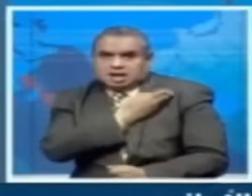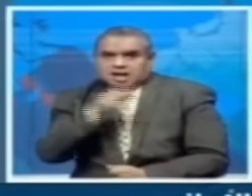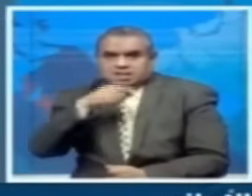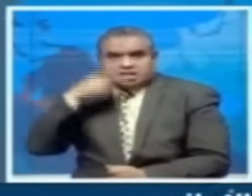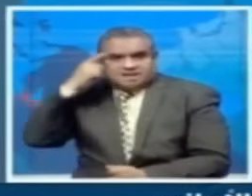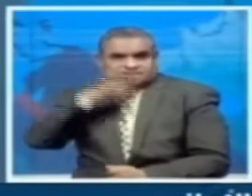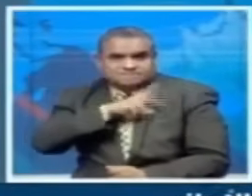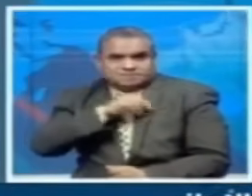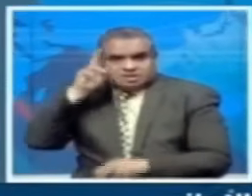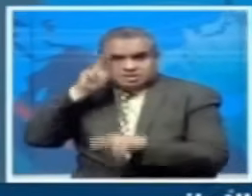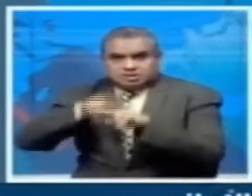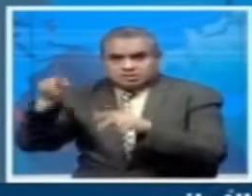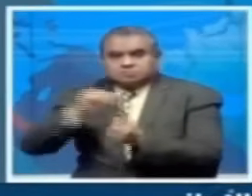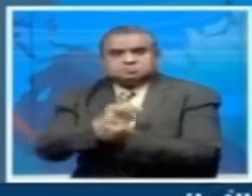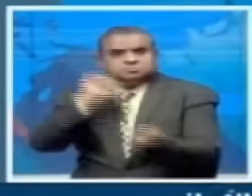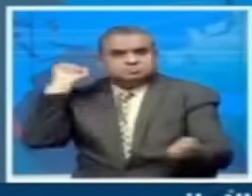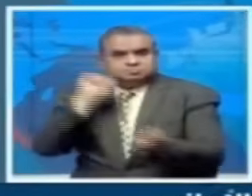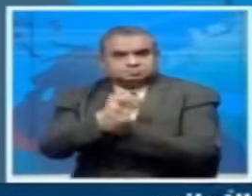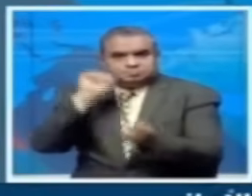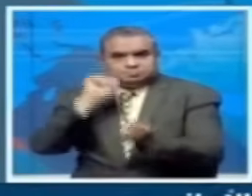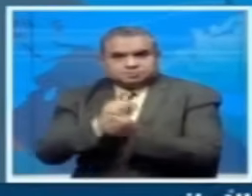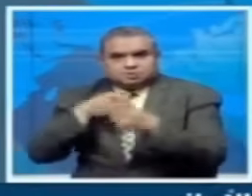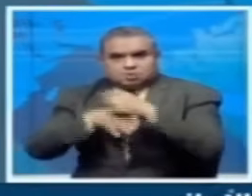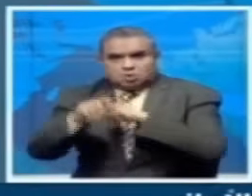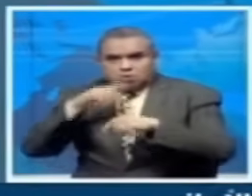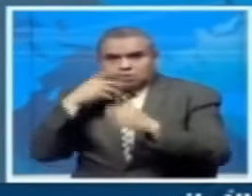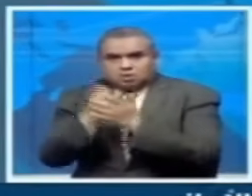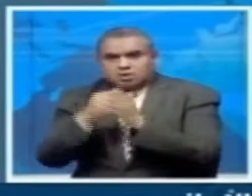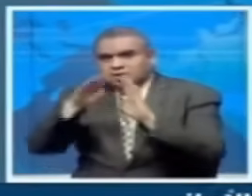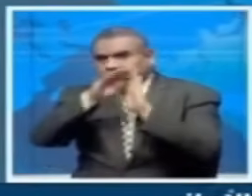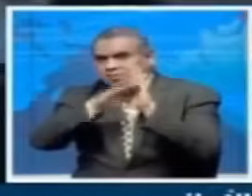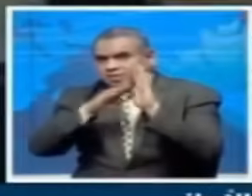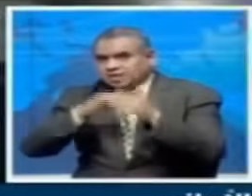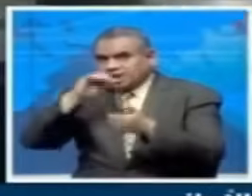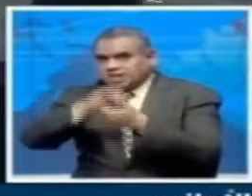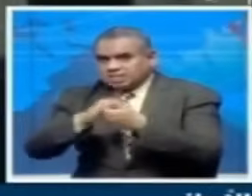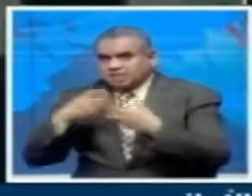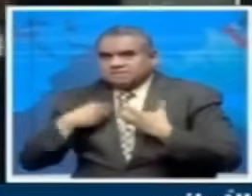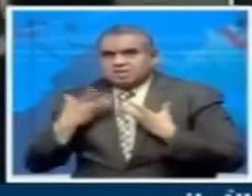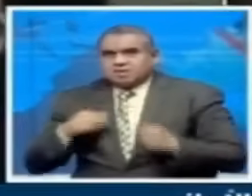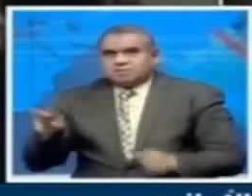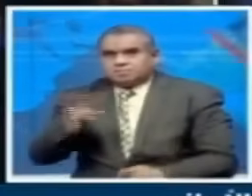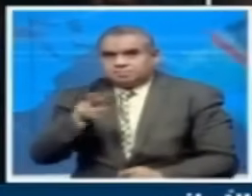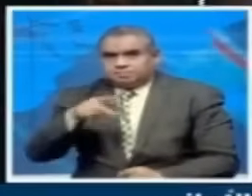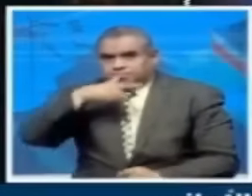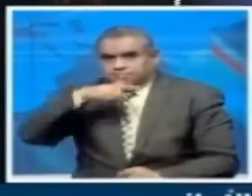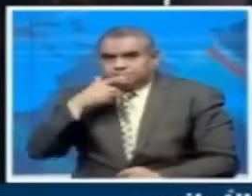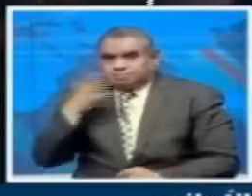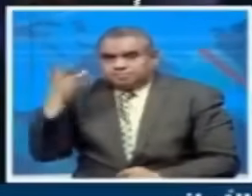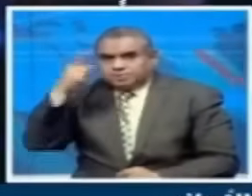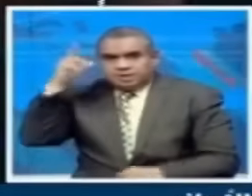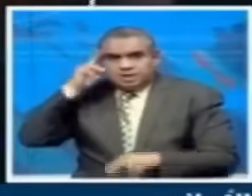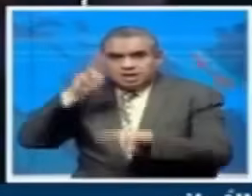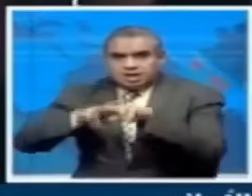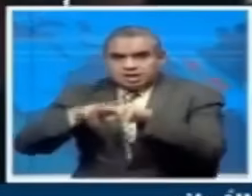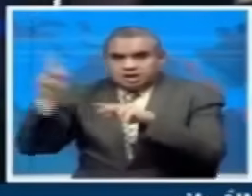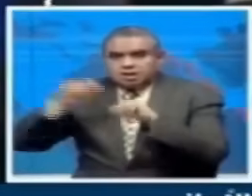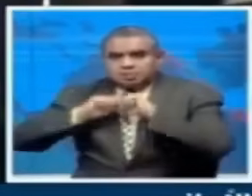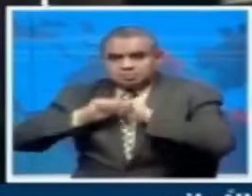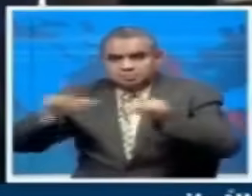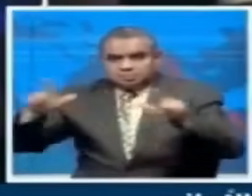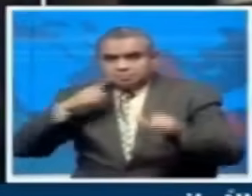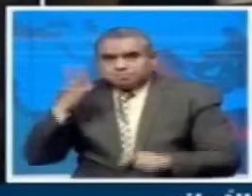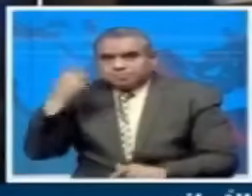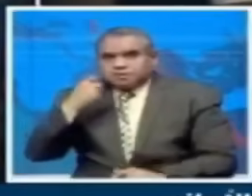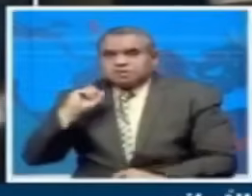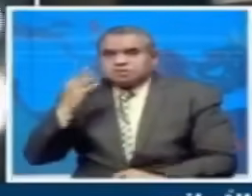إطلاق سراح مزيد من المحتجزين والأسرى وفقا لاتفاق الهدنة بينهما. وكان الاحتلال الإسرائيلي قد أعلن إطلاق